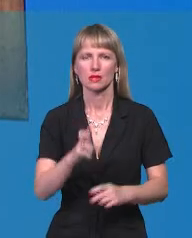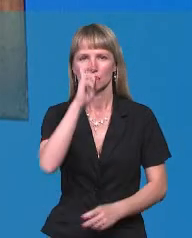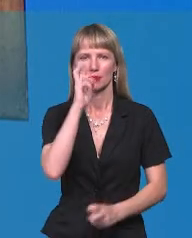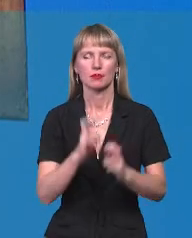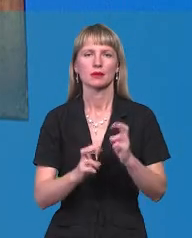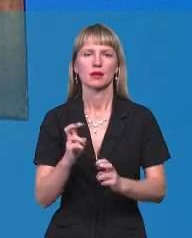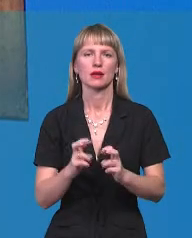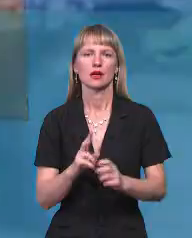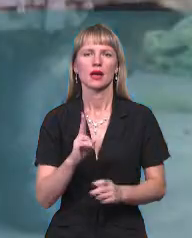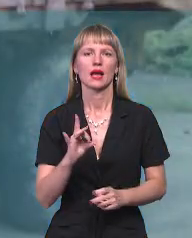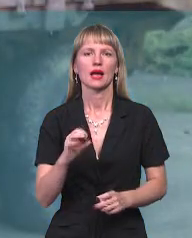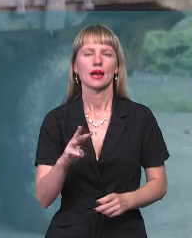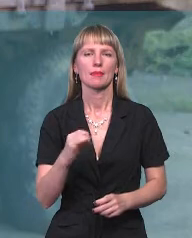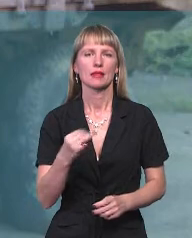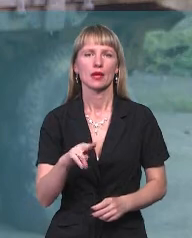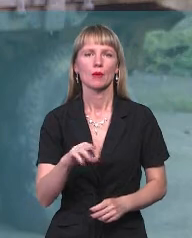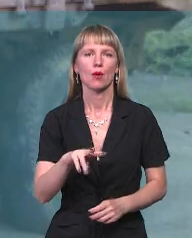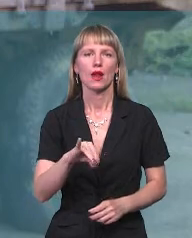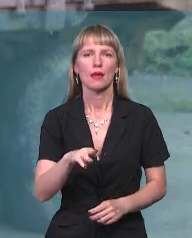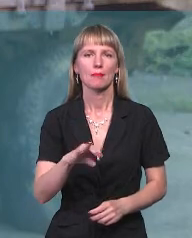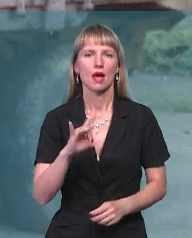підприємство «Кремній полімер»,